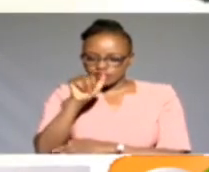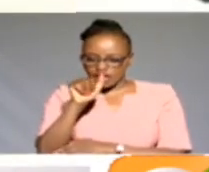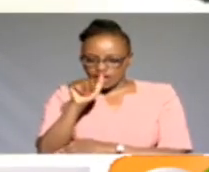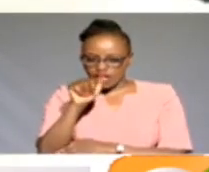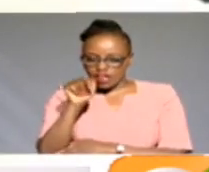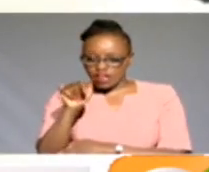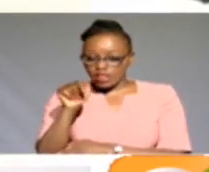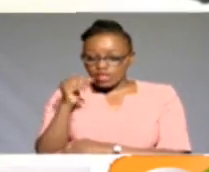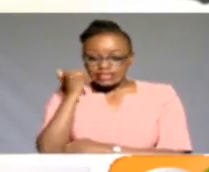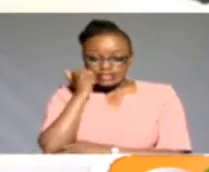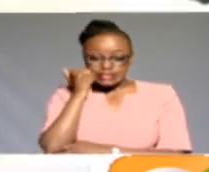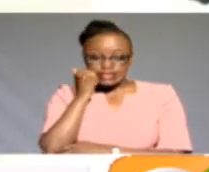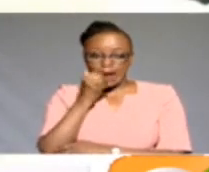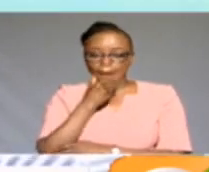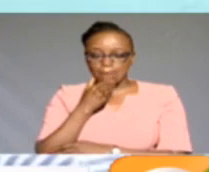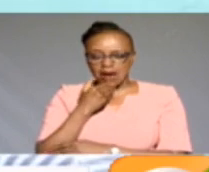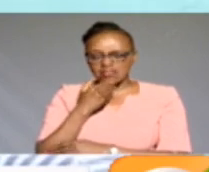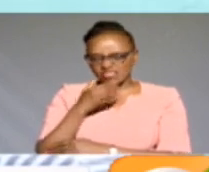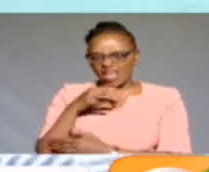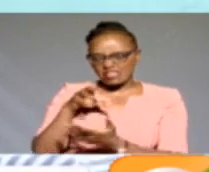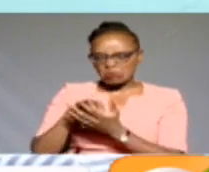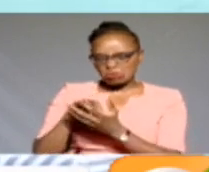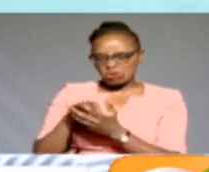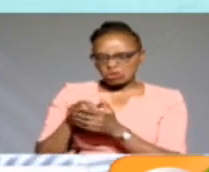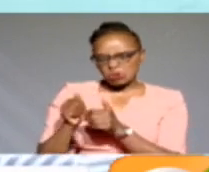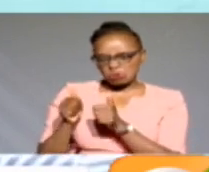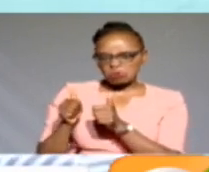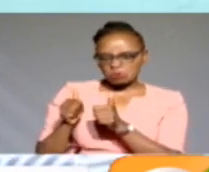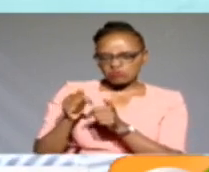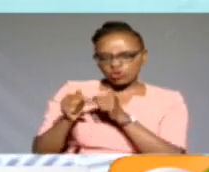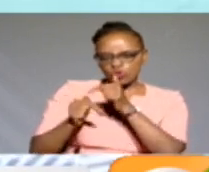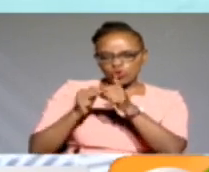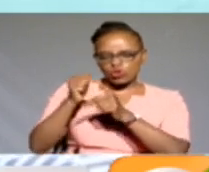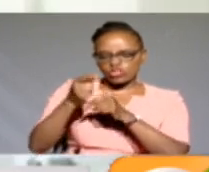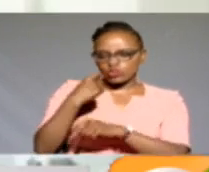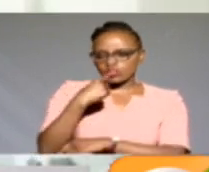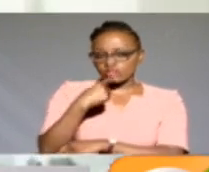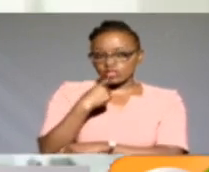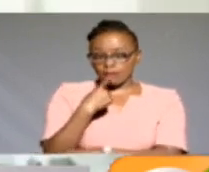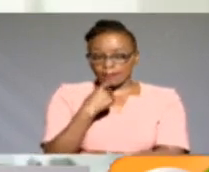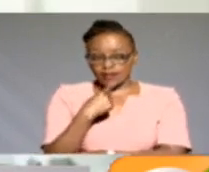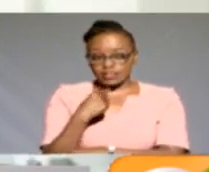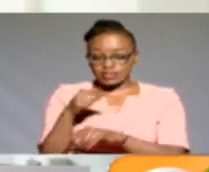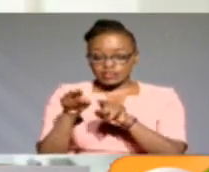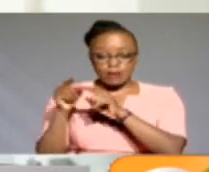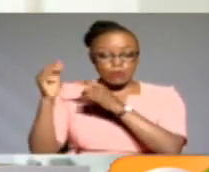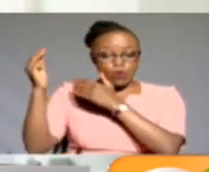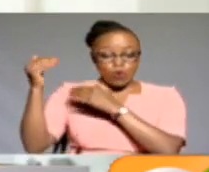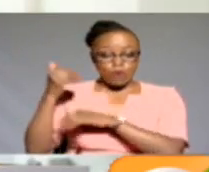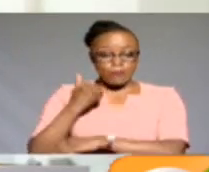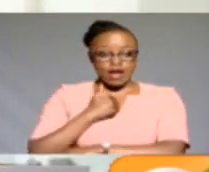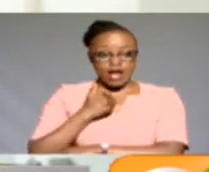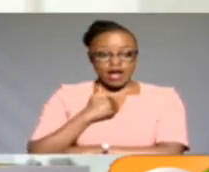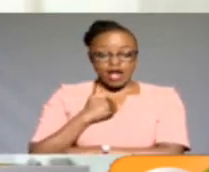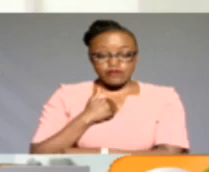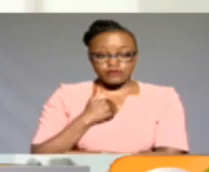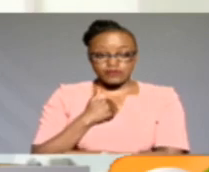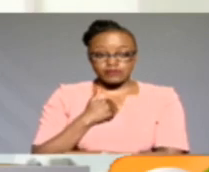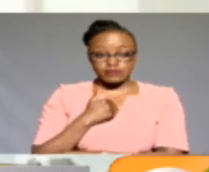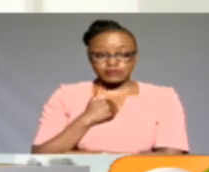yuko katika hali nzuri na anaendelea na matibabu. Tunatumaini ya kwamba